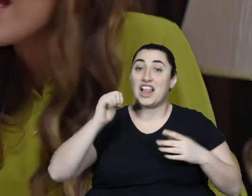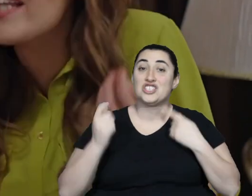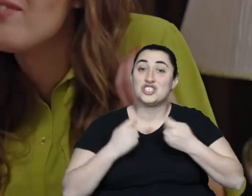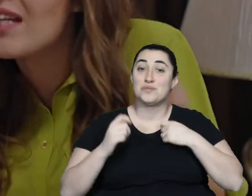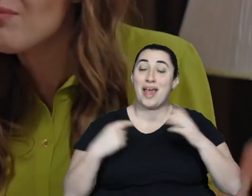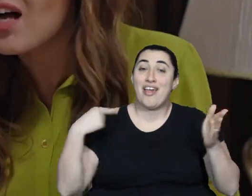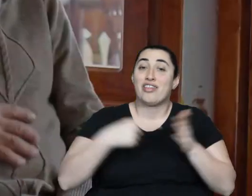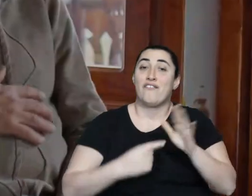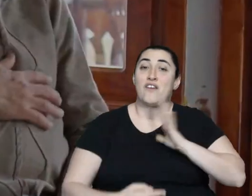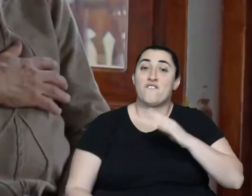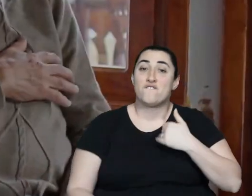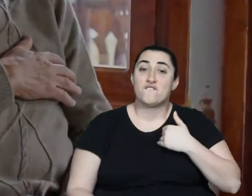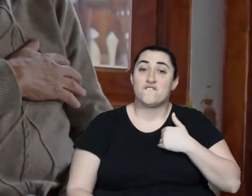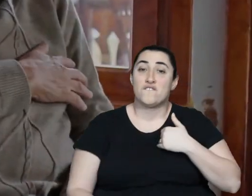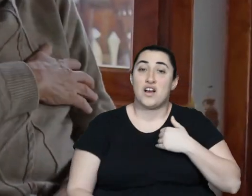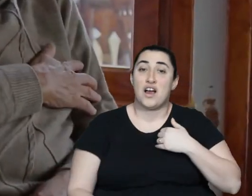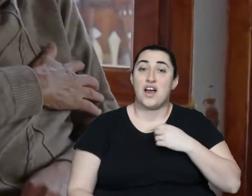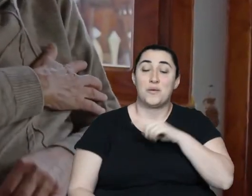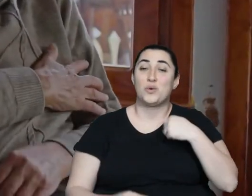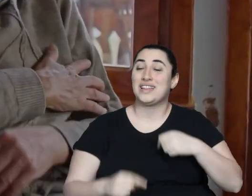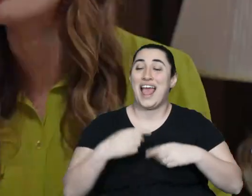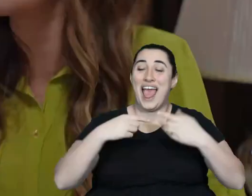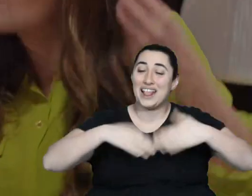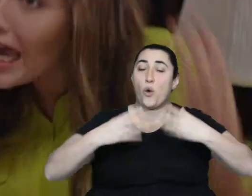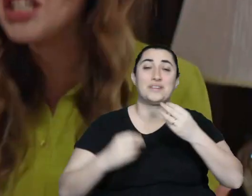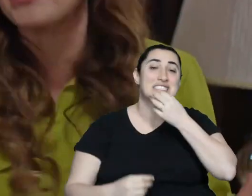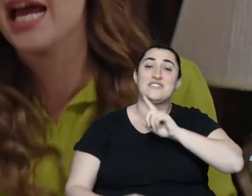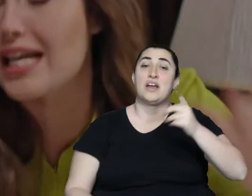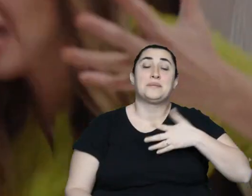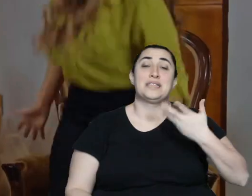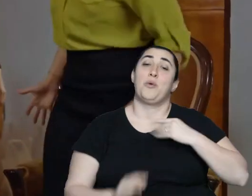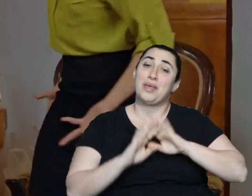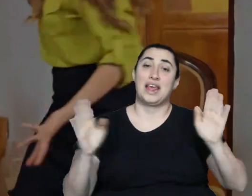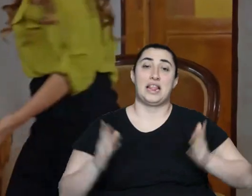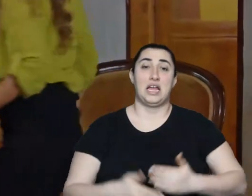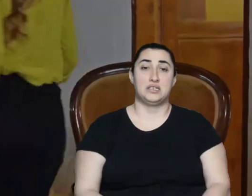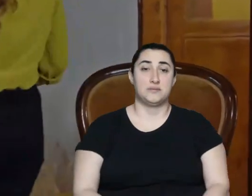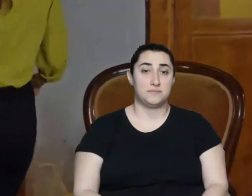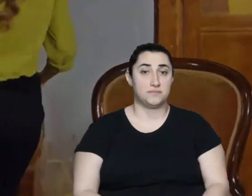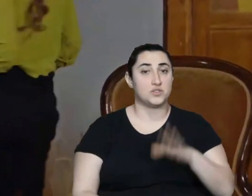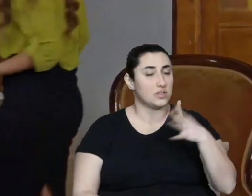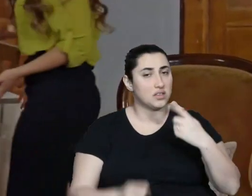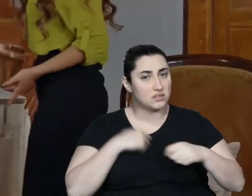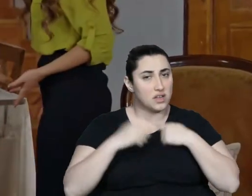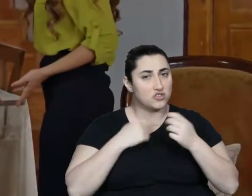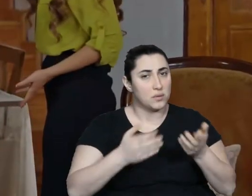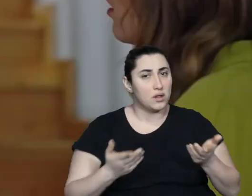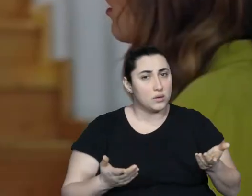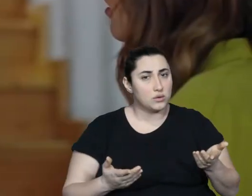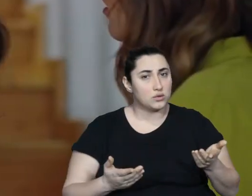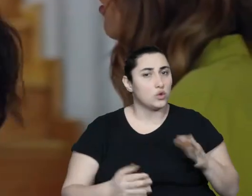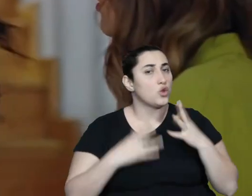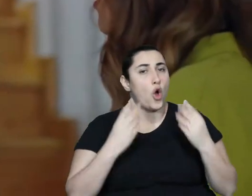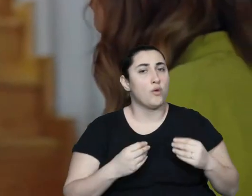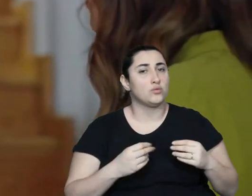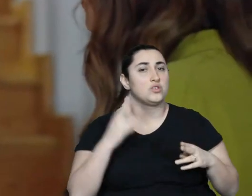var, hedeflerim var. Ve bunların yıpratılmasına izin vermek istemiyorum artık. Gerçekten yeter. Şşt, ne saçmalıyorsun sen ya? Ha?